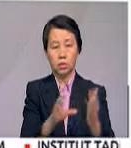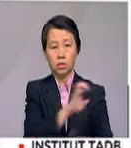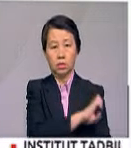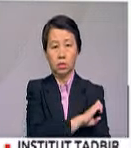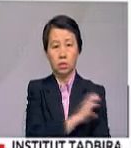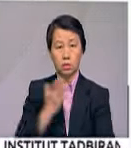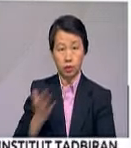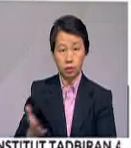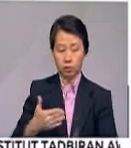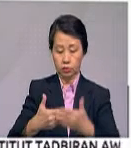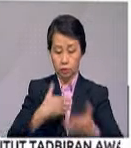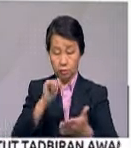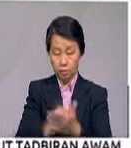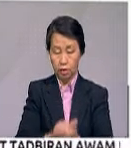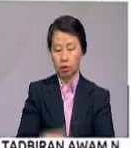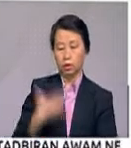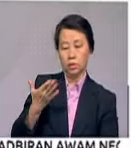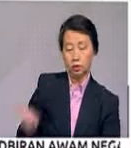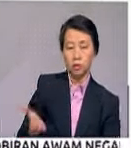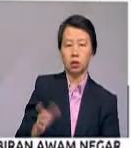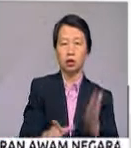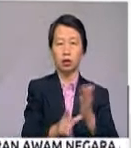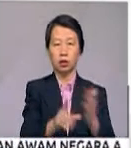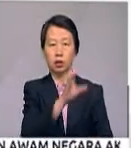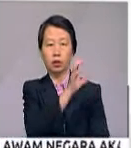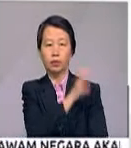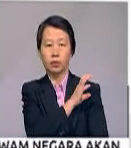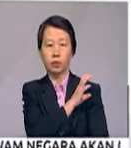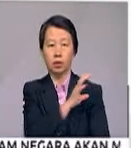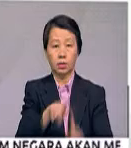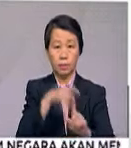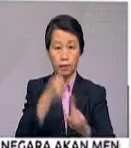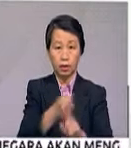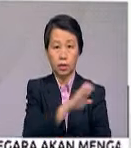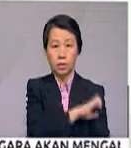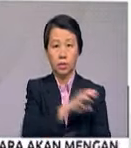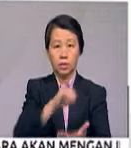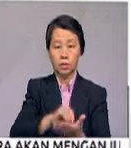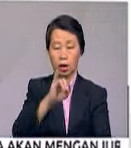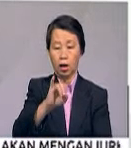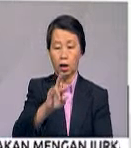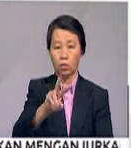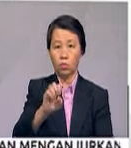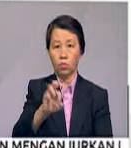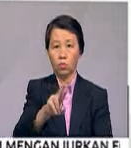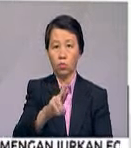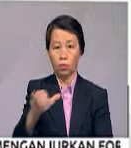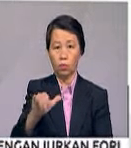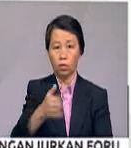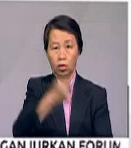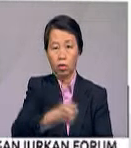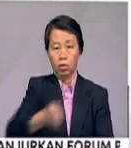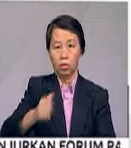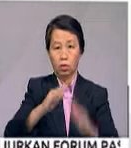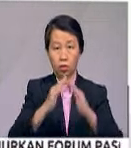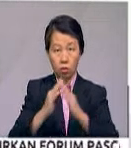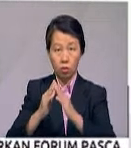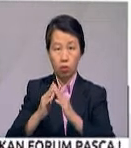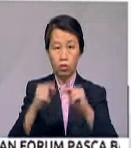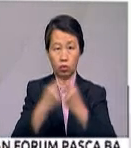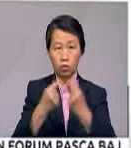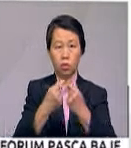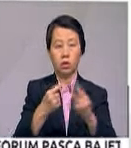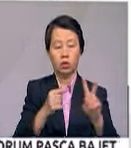eksekutifnya. Sebelum ini, beliau adalah timbalan pengerusi pengarah eksekutif di Ivory Properties Group Berhad dari